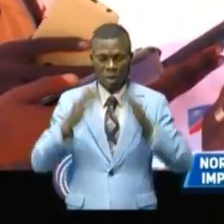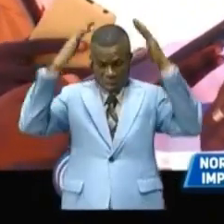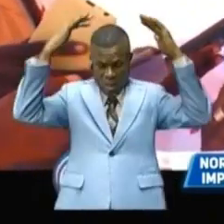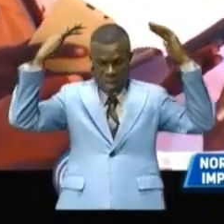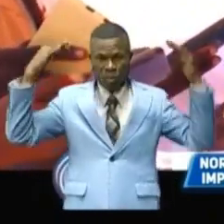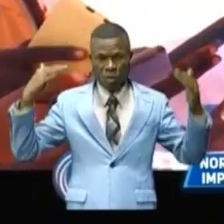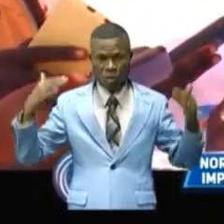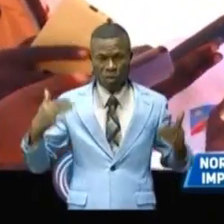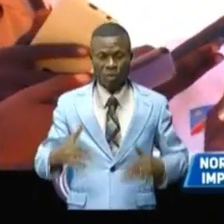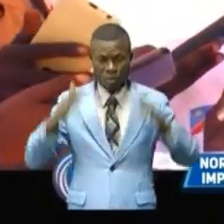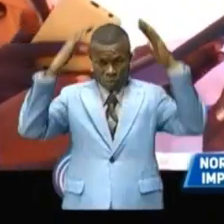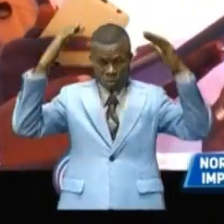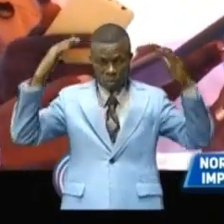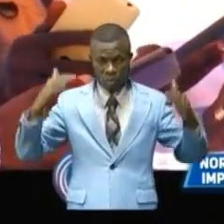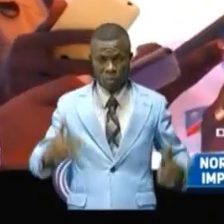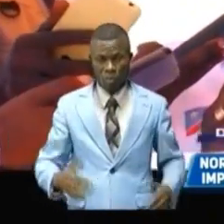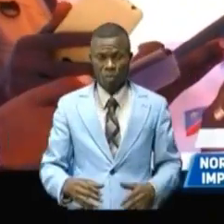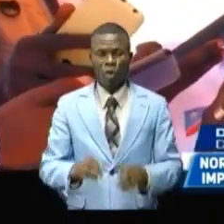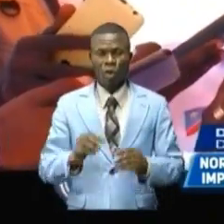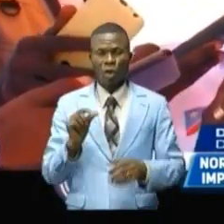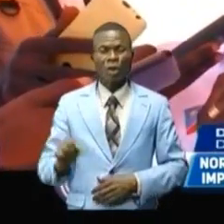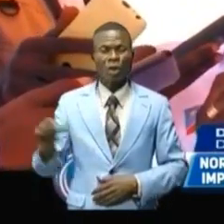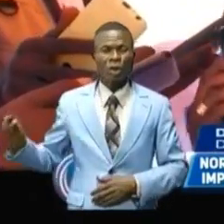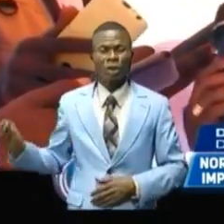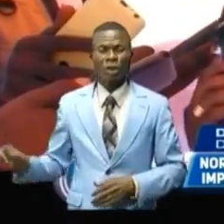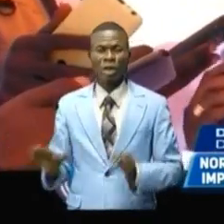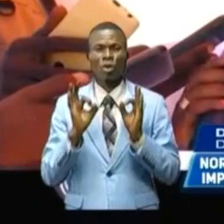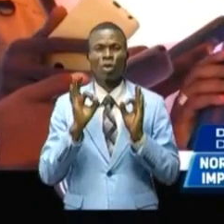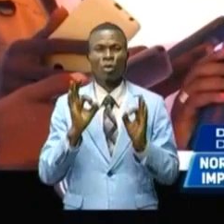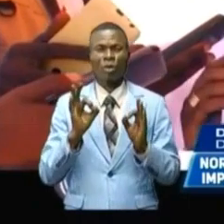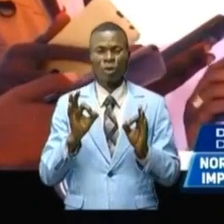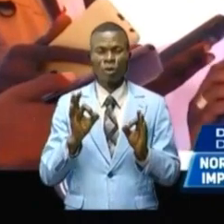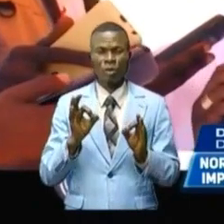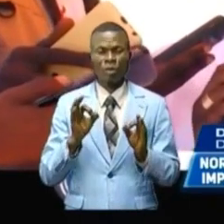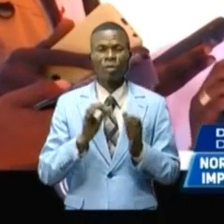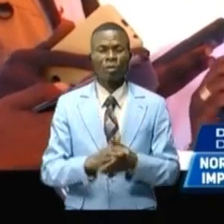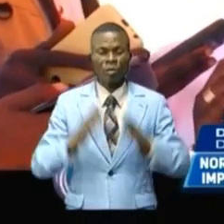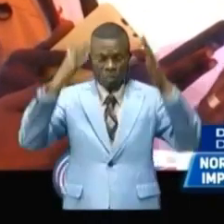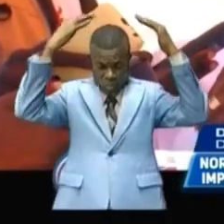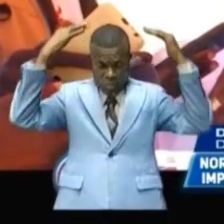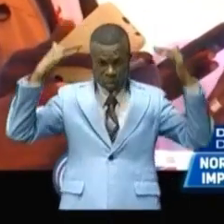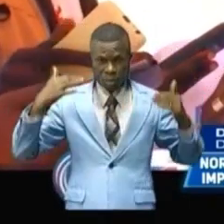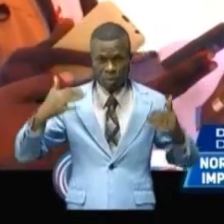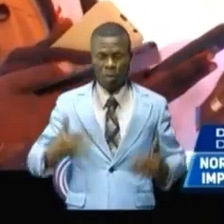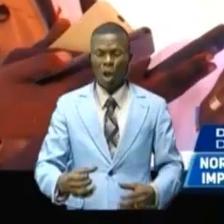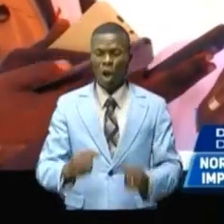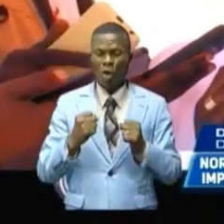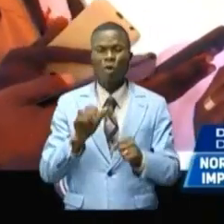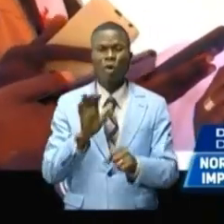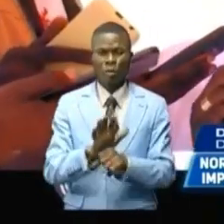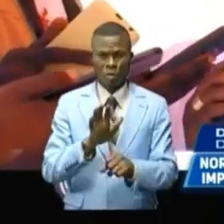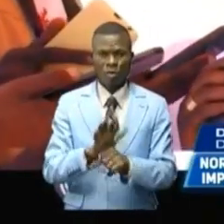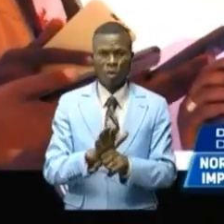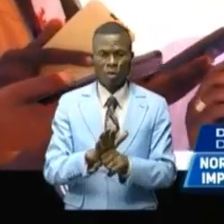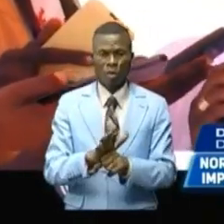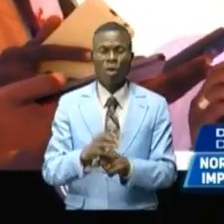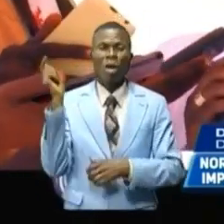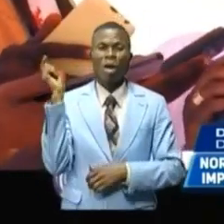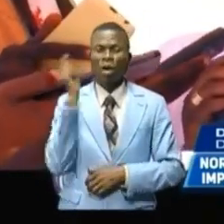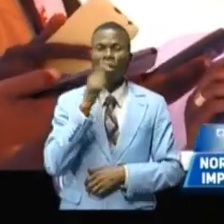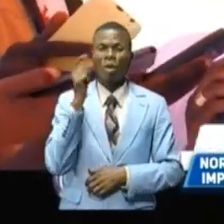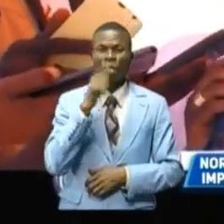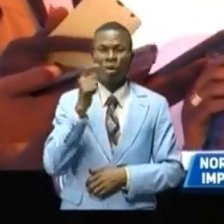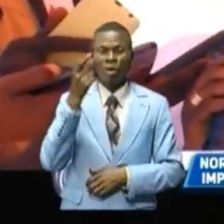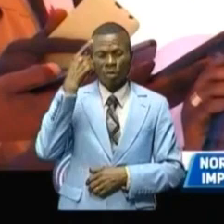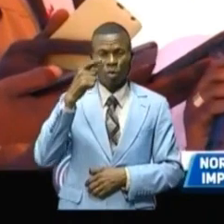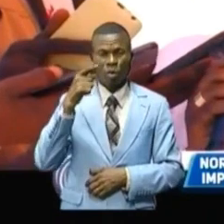appelé moustiquaire de nouvelle génération. Ce sont les moustiquaires les plus efficaces qui ont été fabriqués